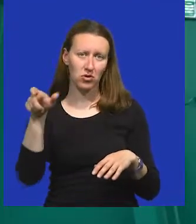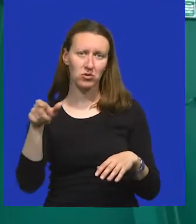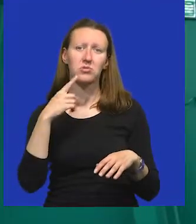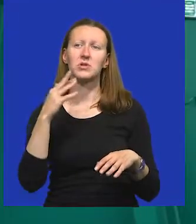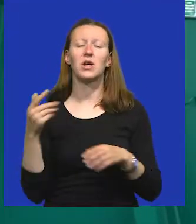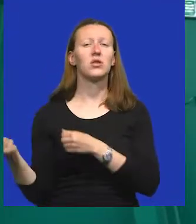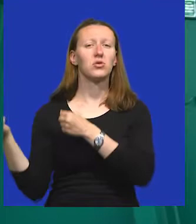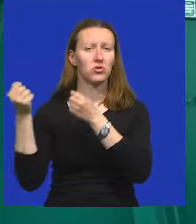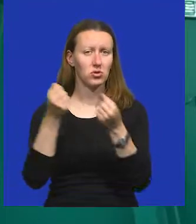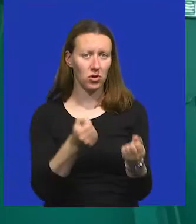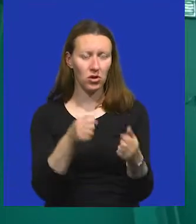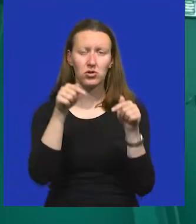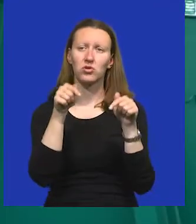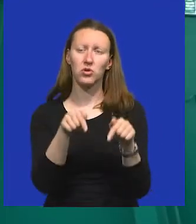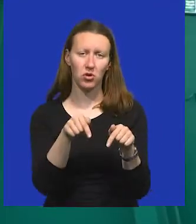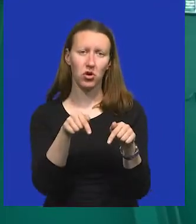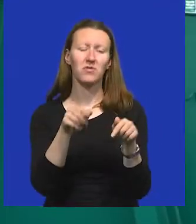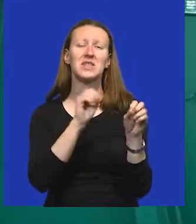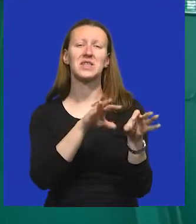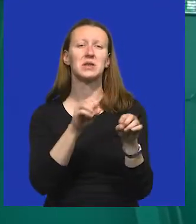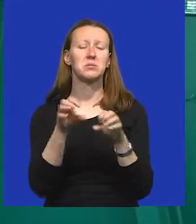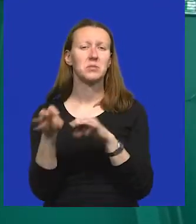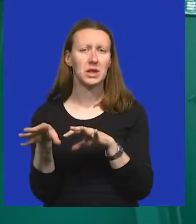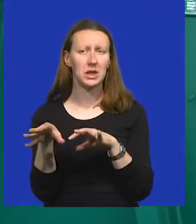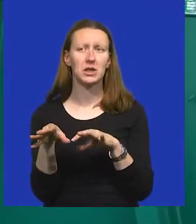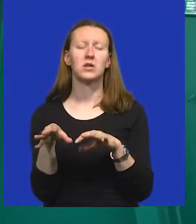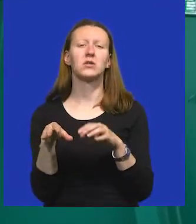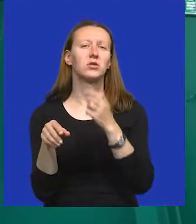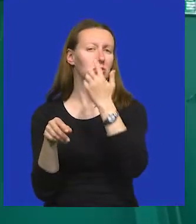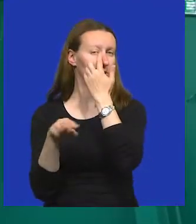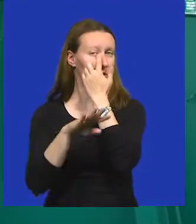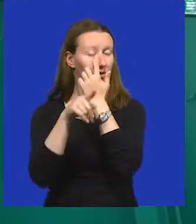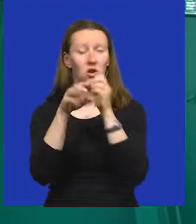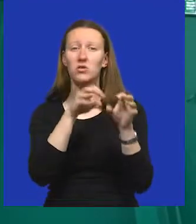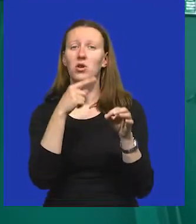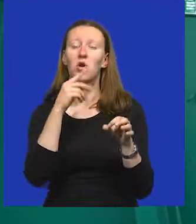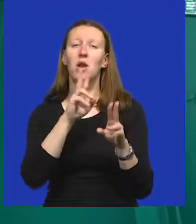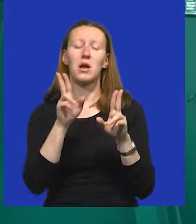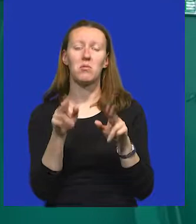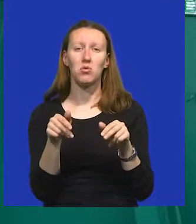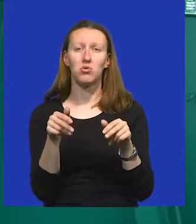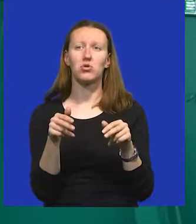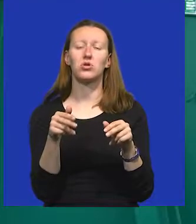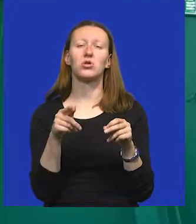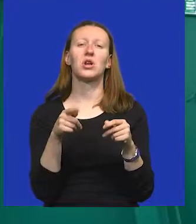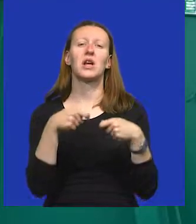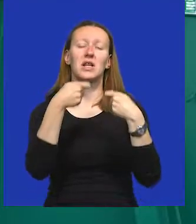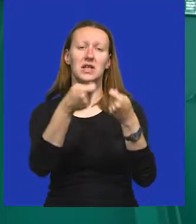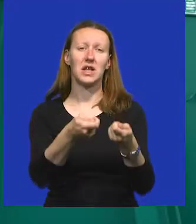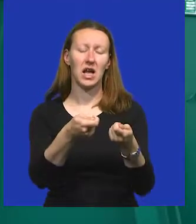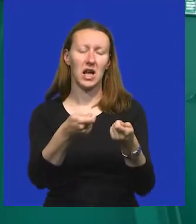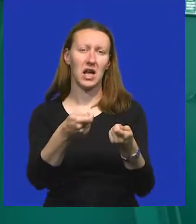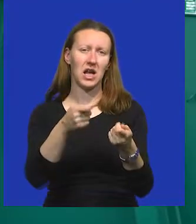cittadini a portare qui i rifiuti, tutti quei rifiuti che non si possono